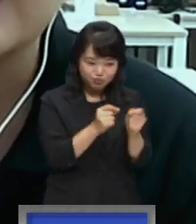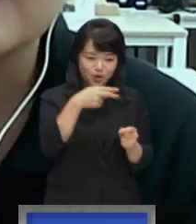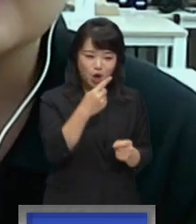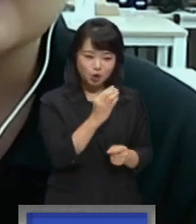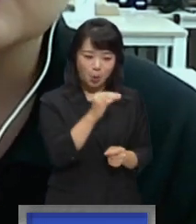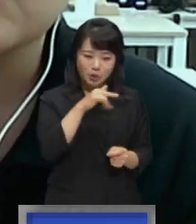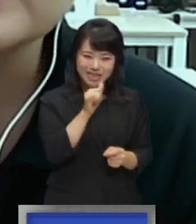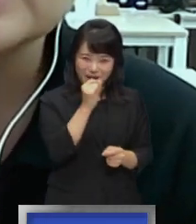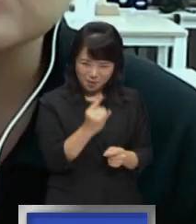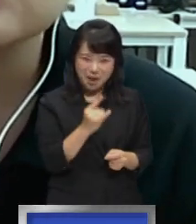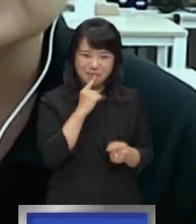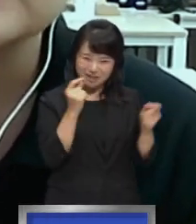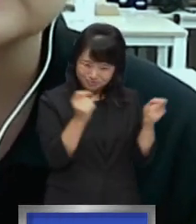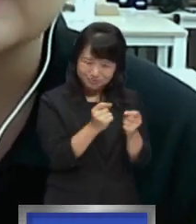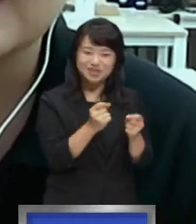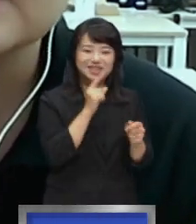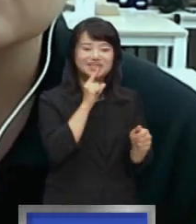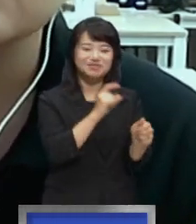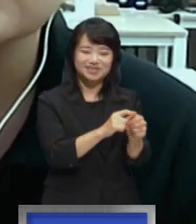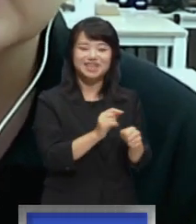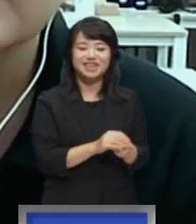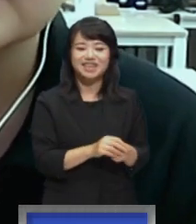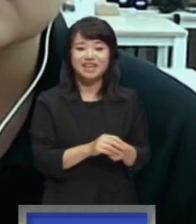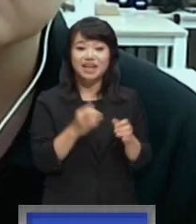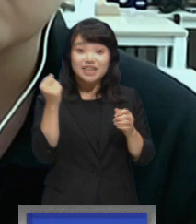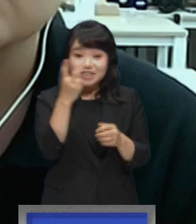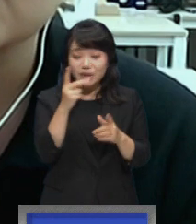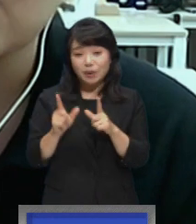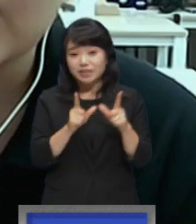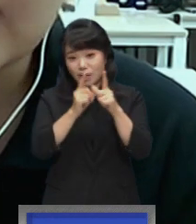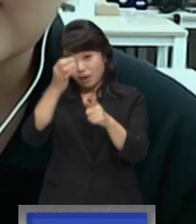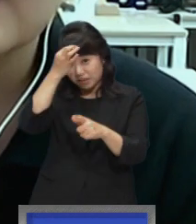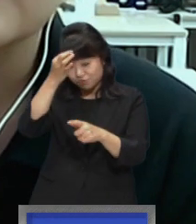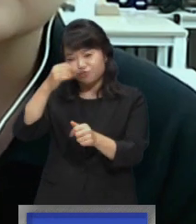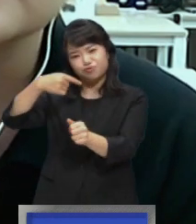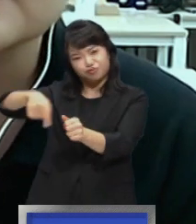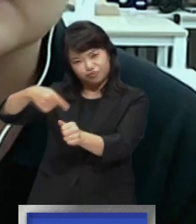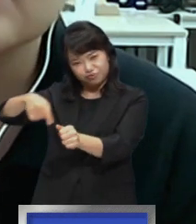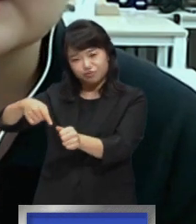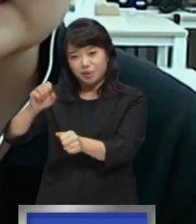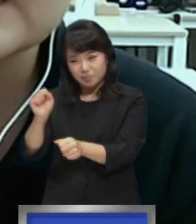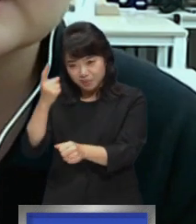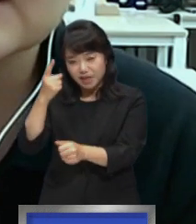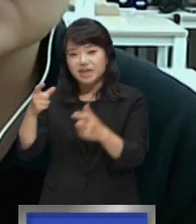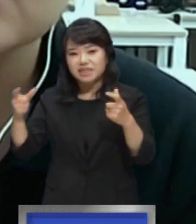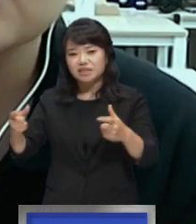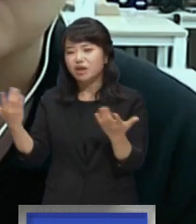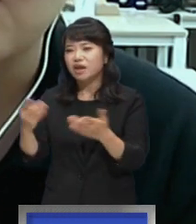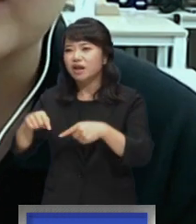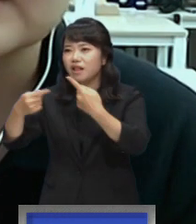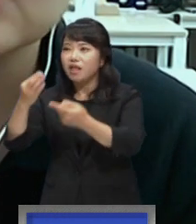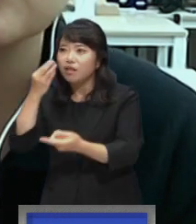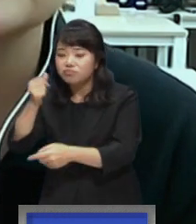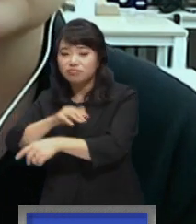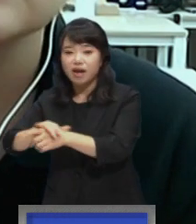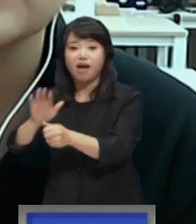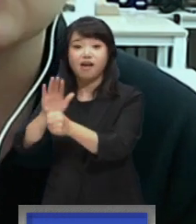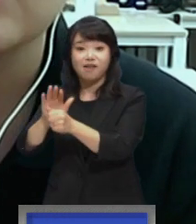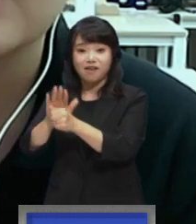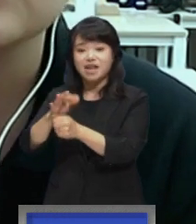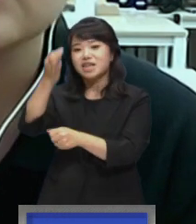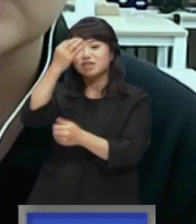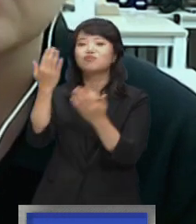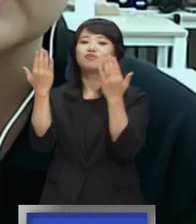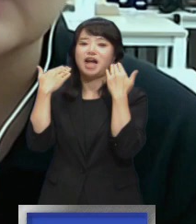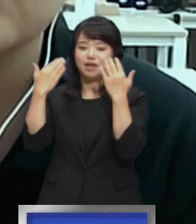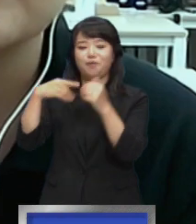있습니다. 또한 지역 주민들에게 주거생활 기술 교육을 통해 지역 일자리 창출을 도모하는